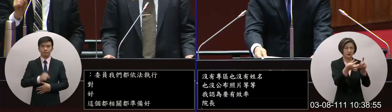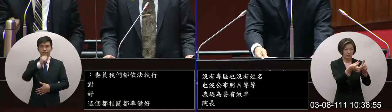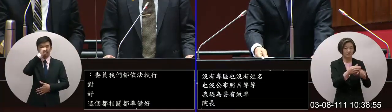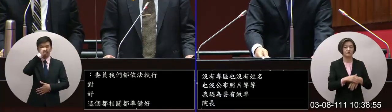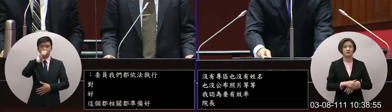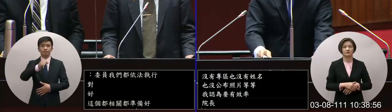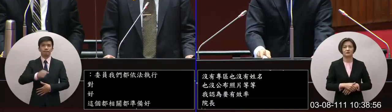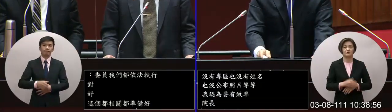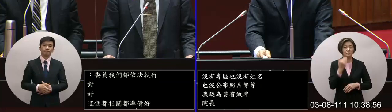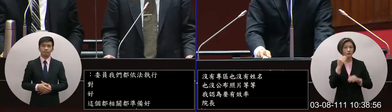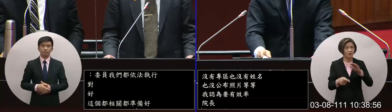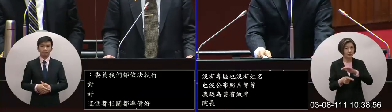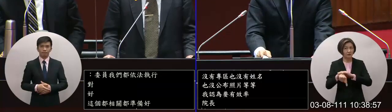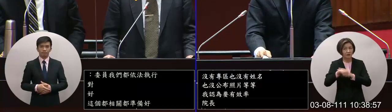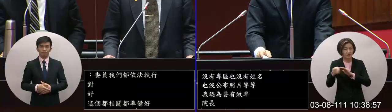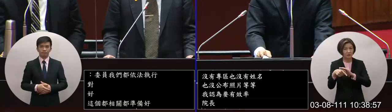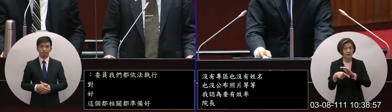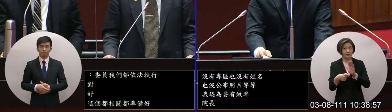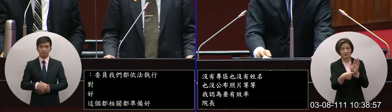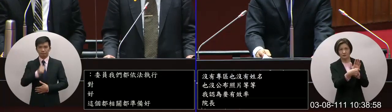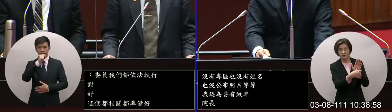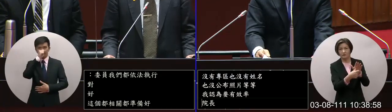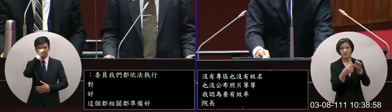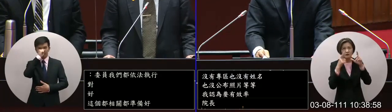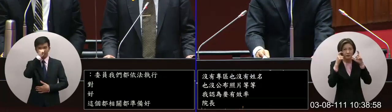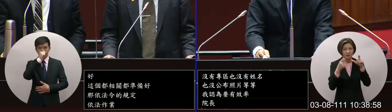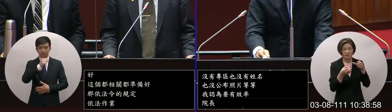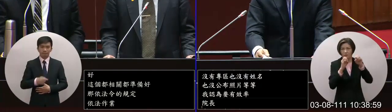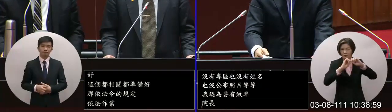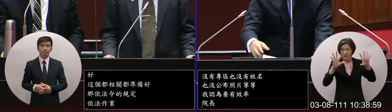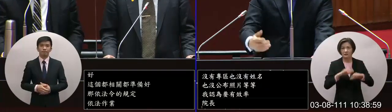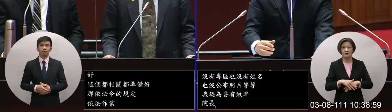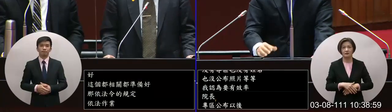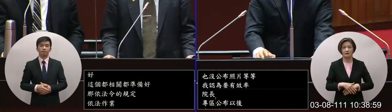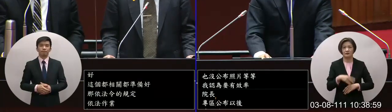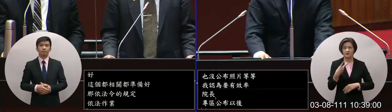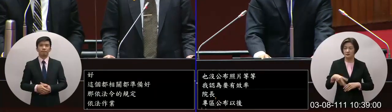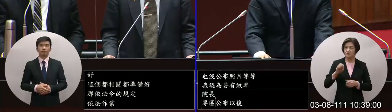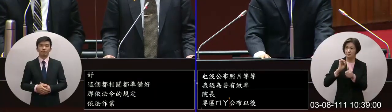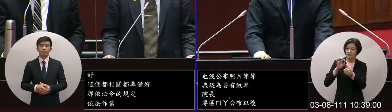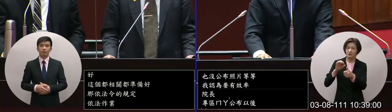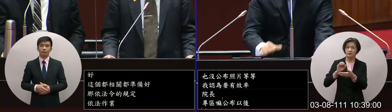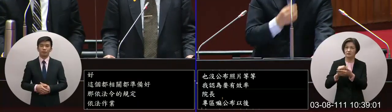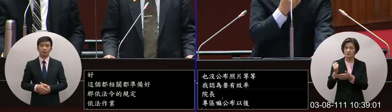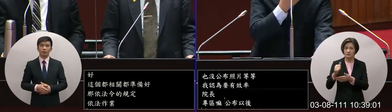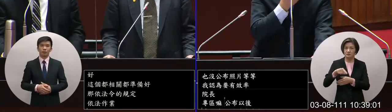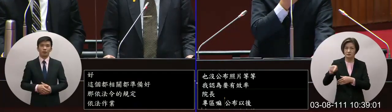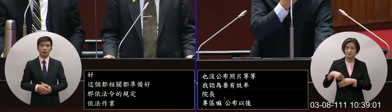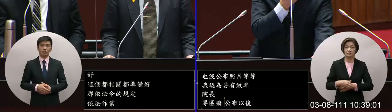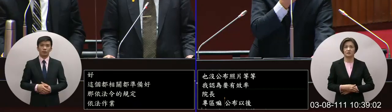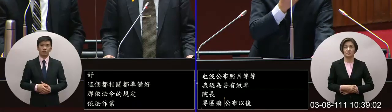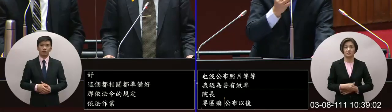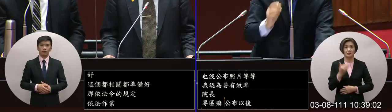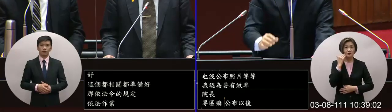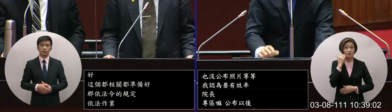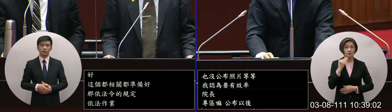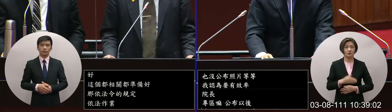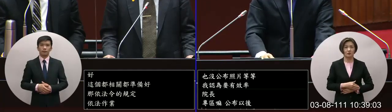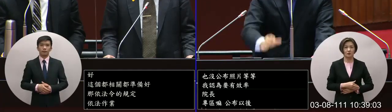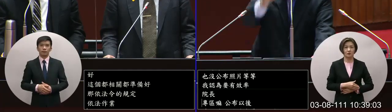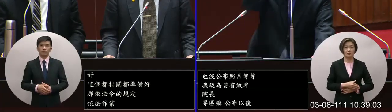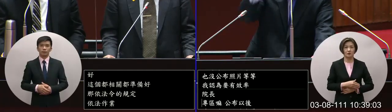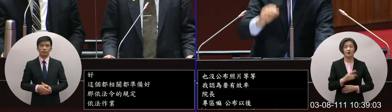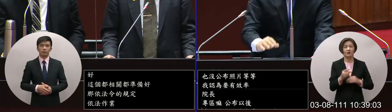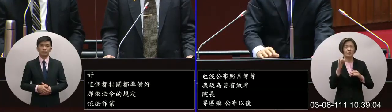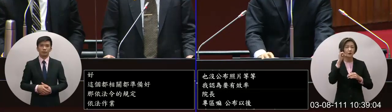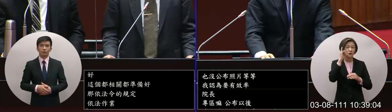后，你甚至于还透过媒体，让很多累犯能够他知道说这个事情未来只要有连续犯